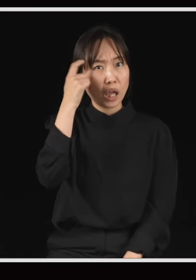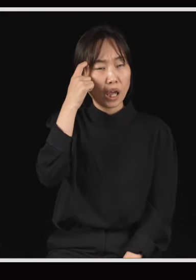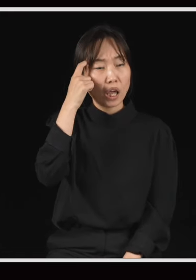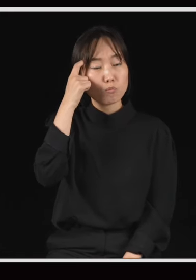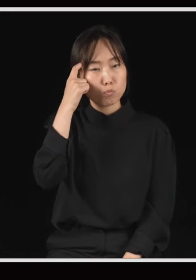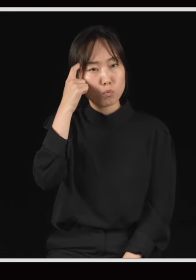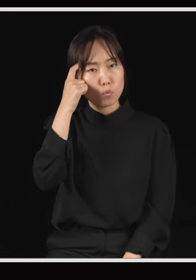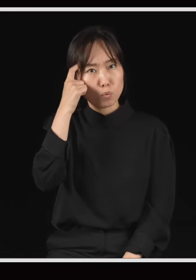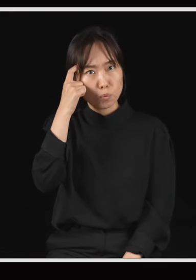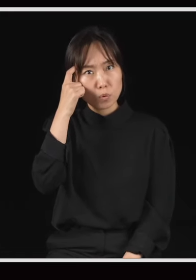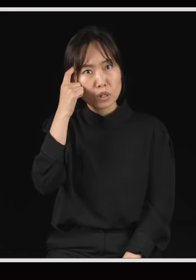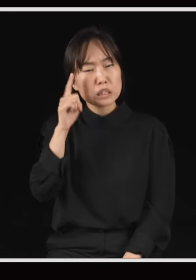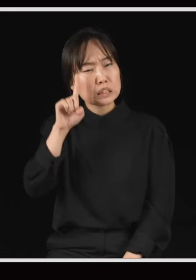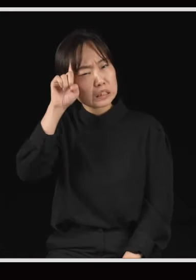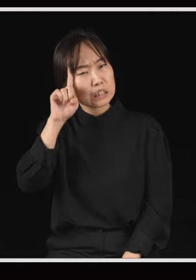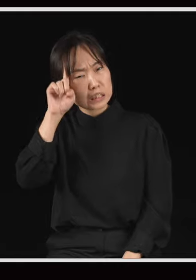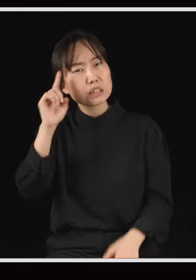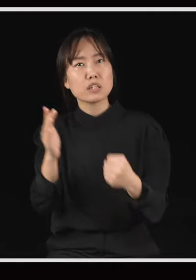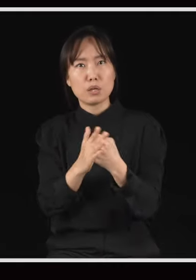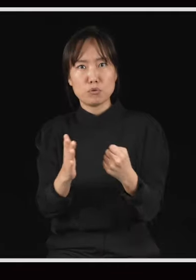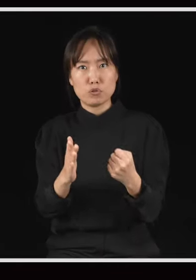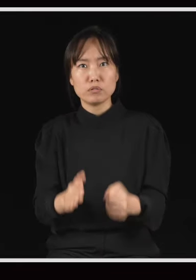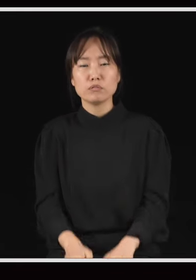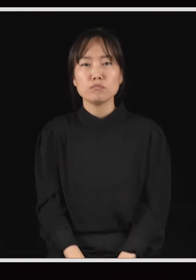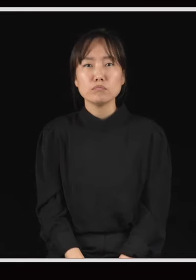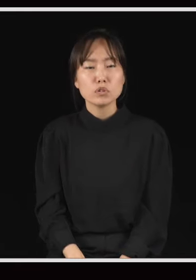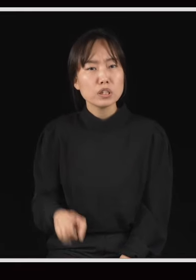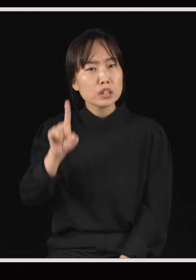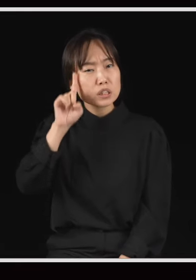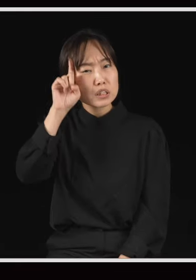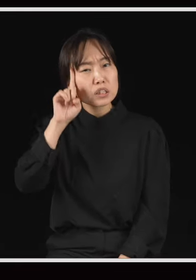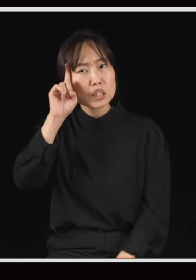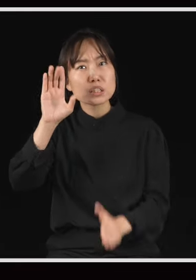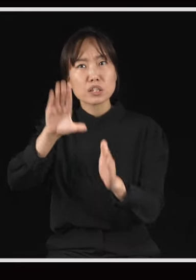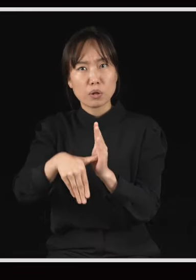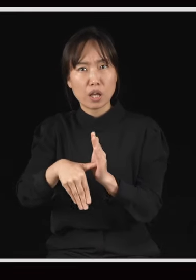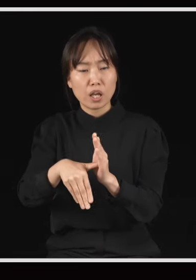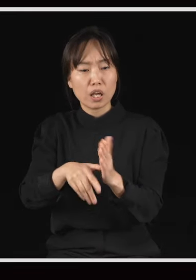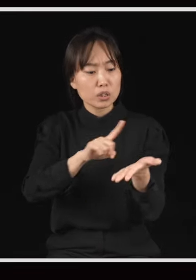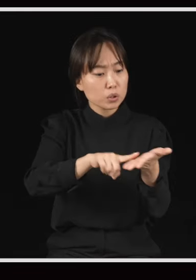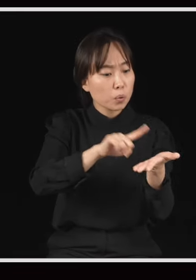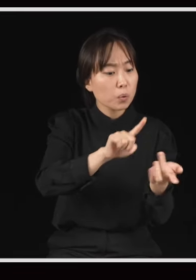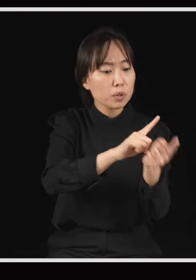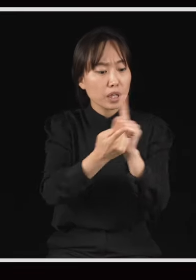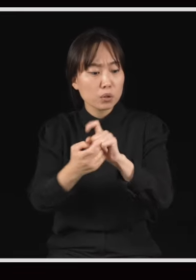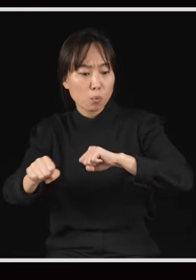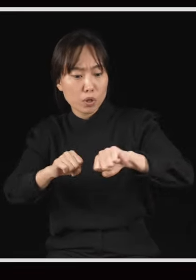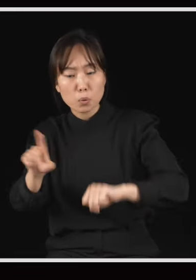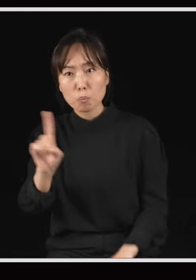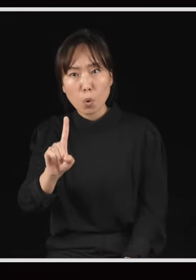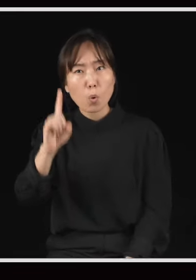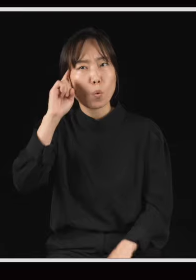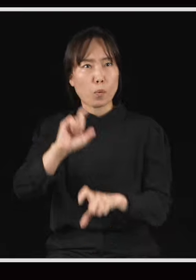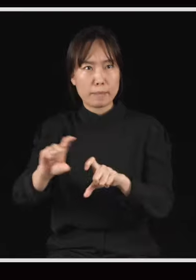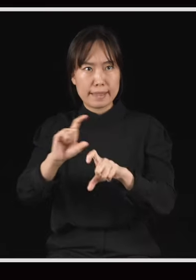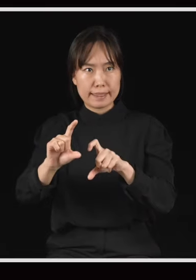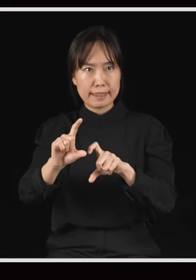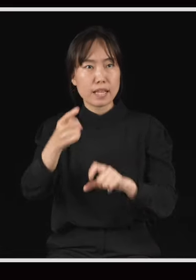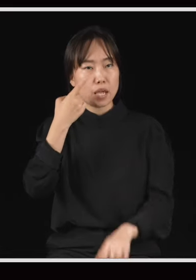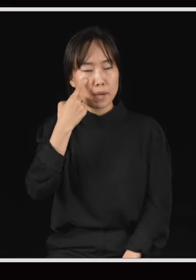부분은 내가 스트레스를 받았기 때문일 가능성이 있어요. 그러면 그때 내가 뭘 하면은 그걸 하지 않을 수 있는지에 대해 고민을 해보면